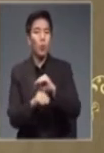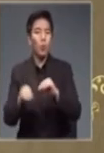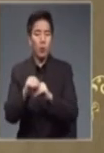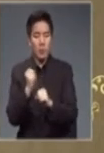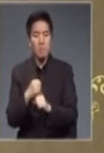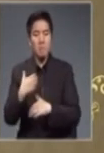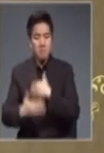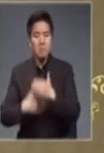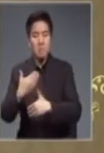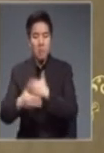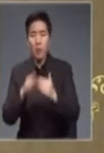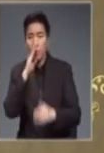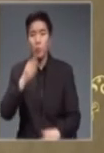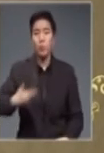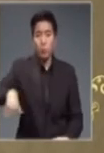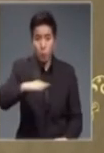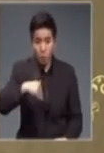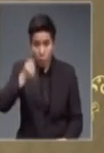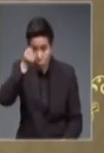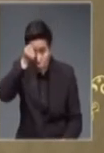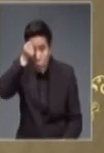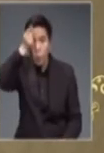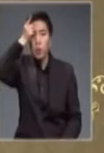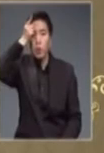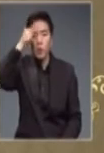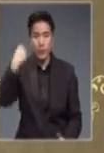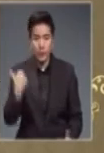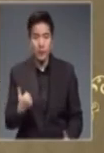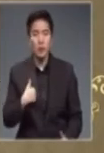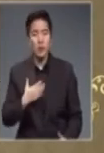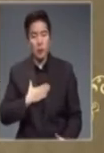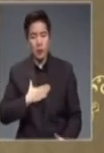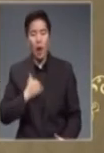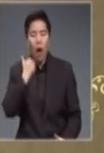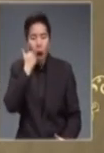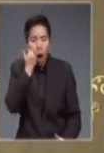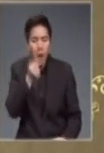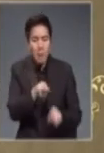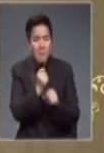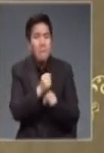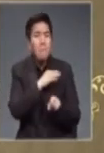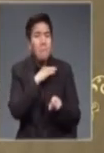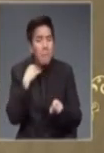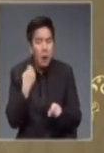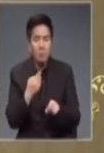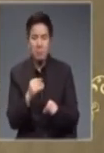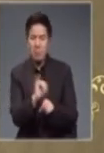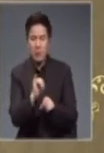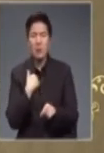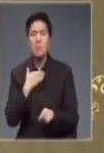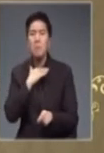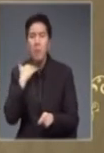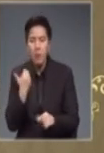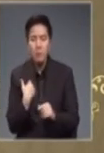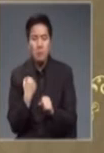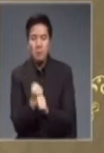ครับประกอบกับในมาตรการใหม่ๆอาจจะมีการบิดเบือนให้ร้ายจนไม่เข้าใจนะครับเกิดความร่วมมือน้อยกว่าที่ควรจะเป็นเพราะความ